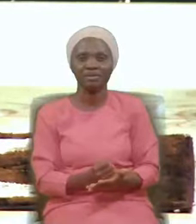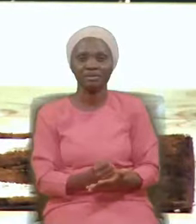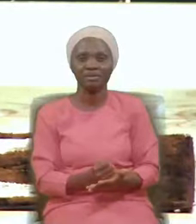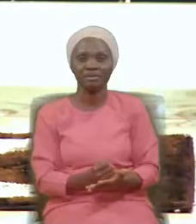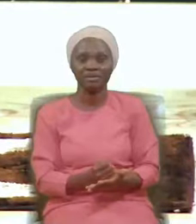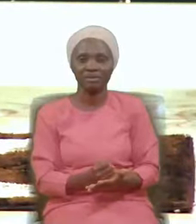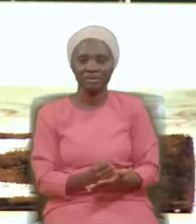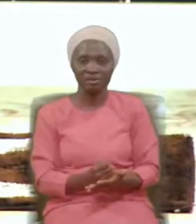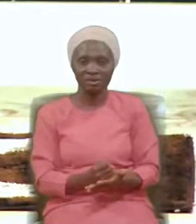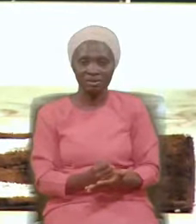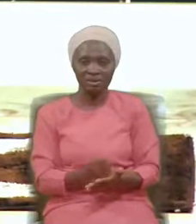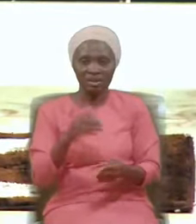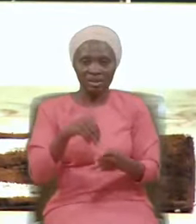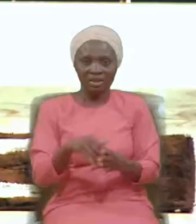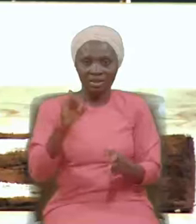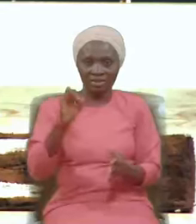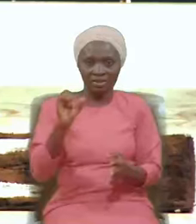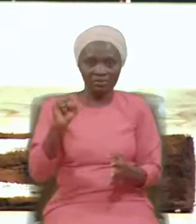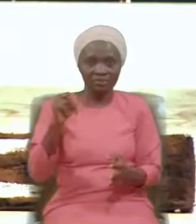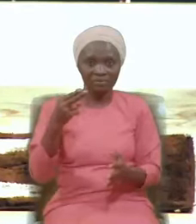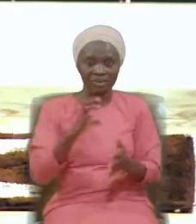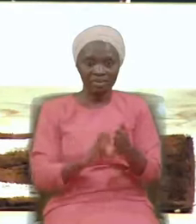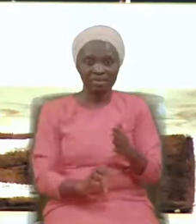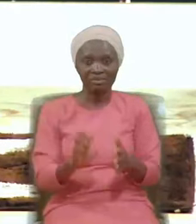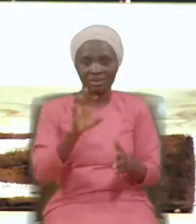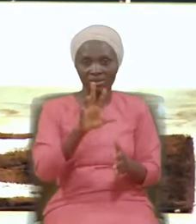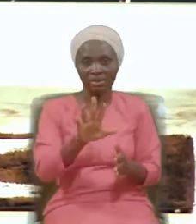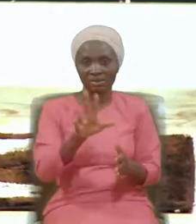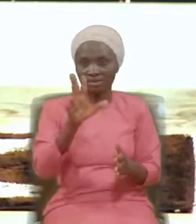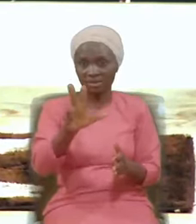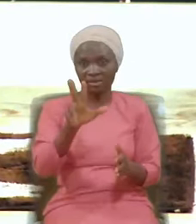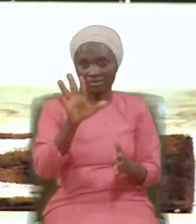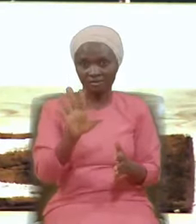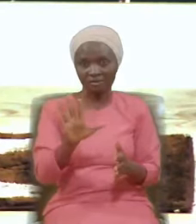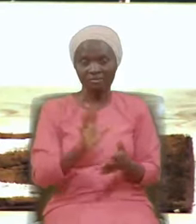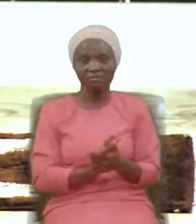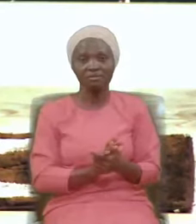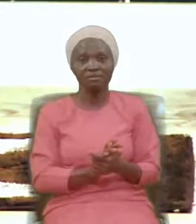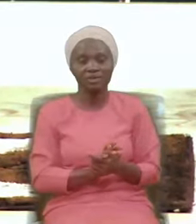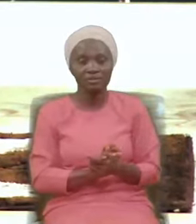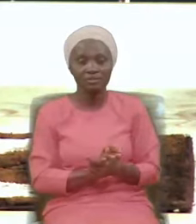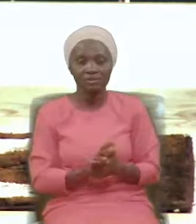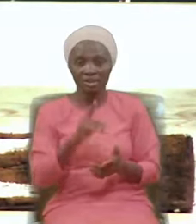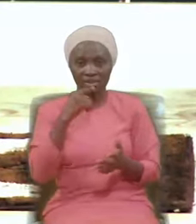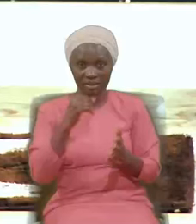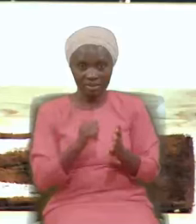Voyons, Ésaïe 35. Ésaïe chapitre 35.